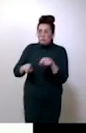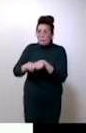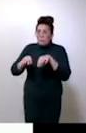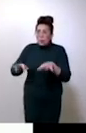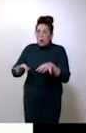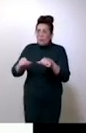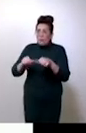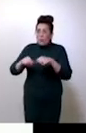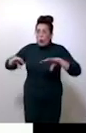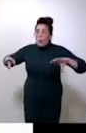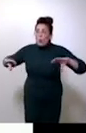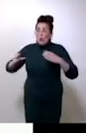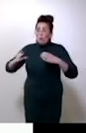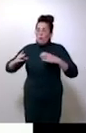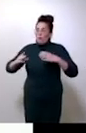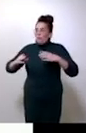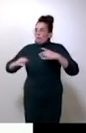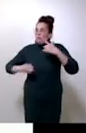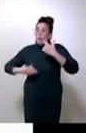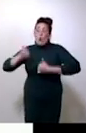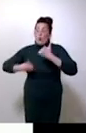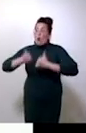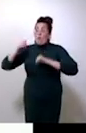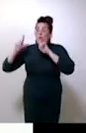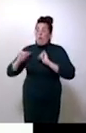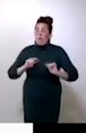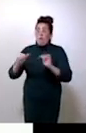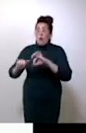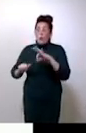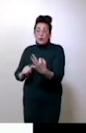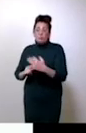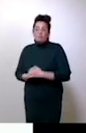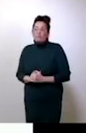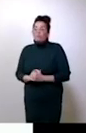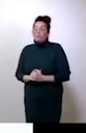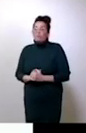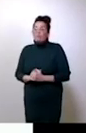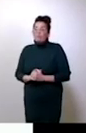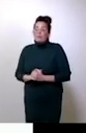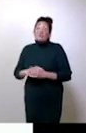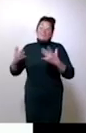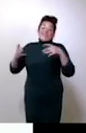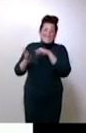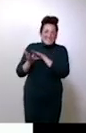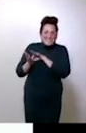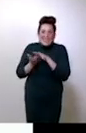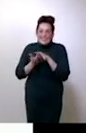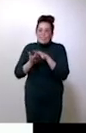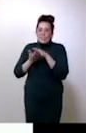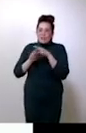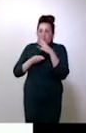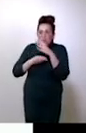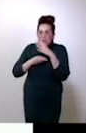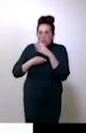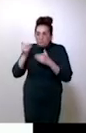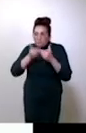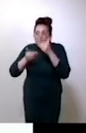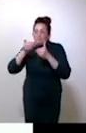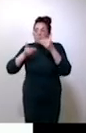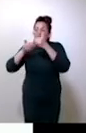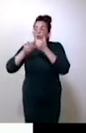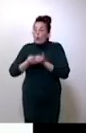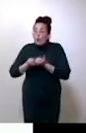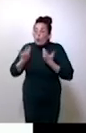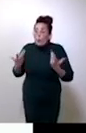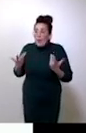très concurrentiel sur lequel les opérateurs poursuivent la même stratégie en volume et dans laquelle seul le prix